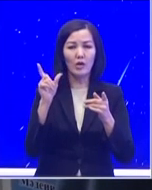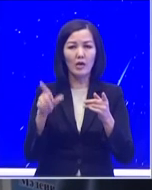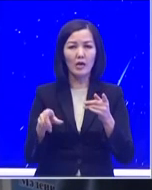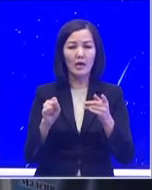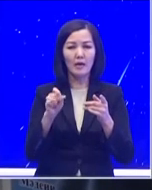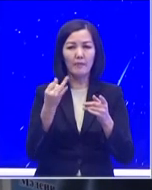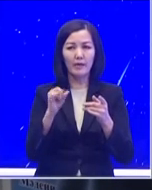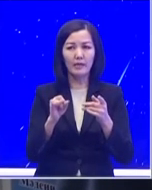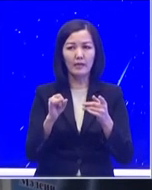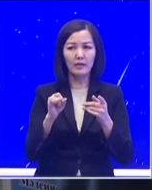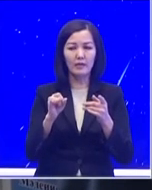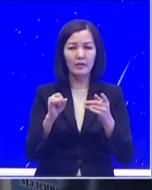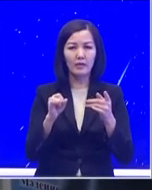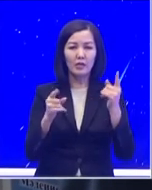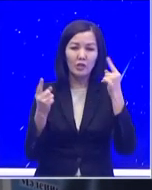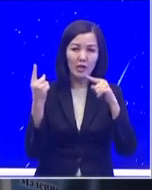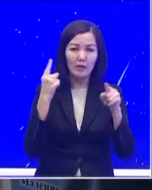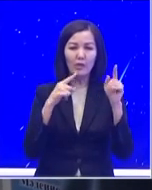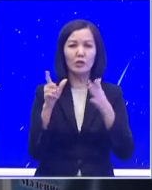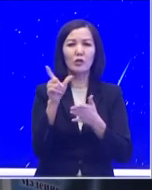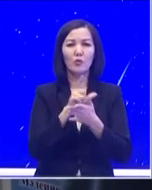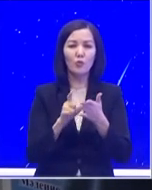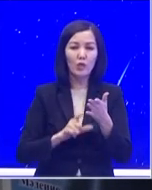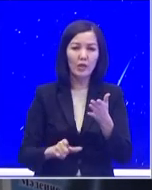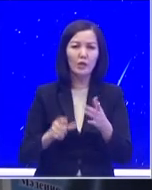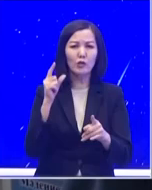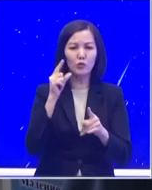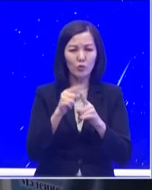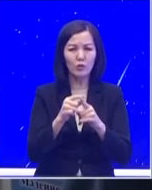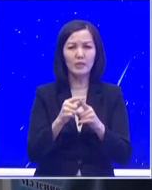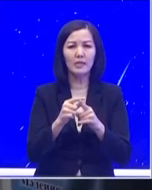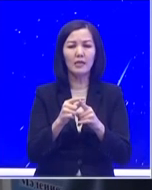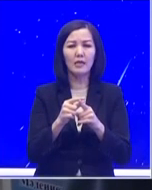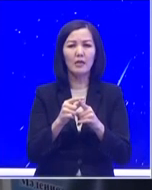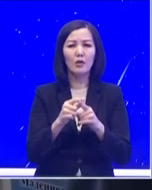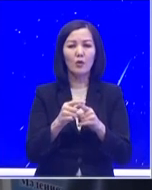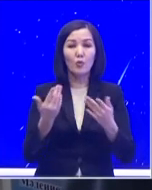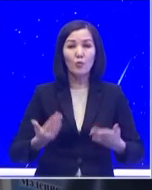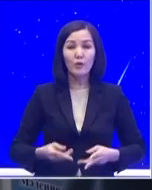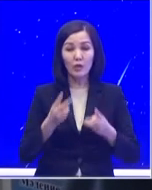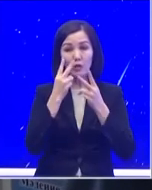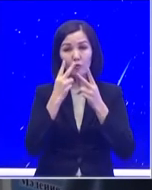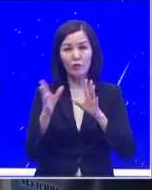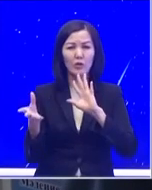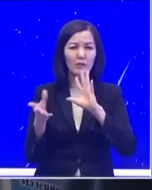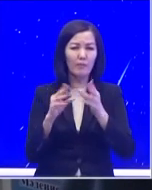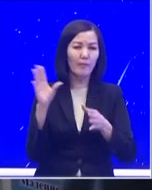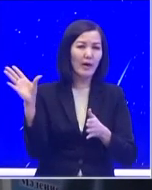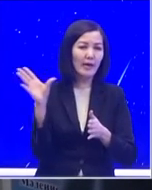Ұлабайдың тәлімі, Ұлабайдың өлеңдері, Ұлабайдың ұстанымы, дүние көзқарасы